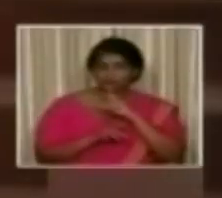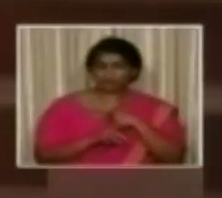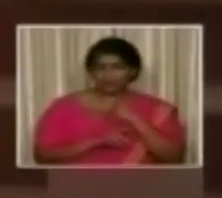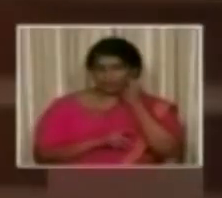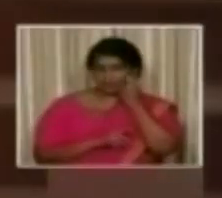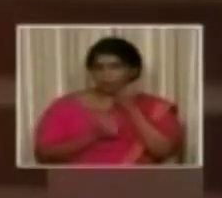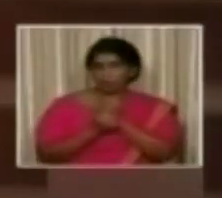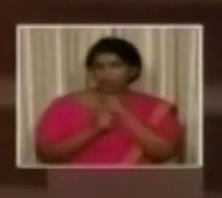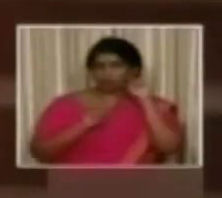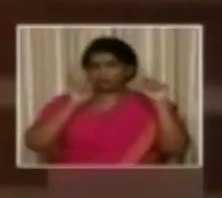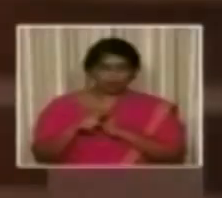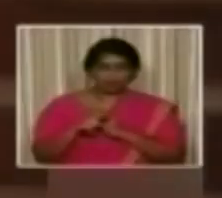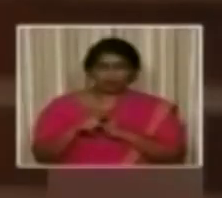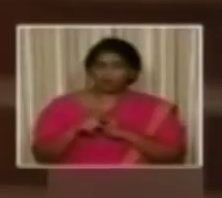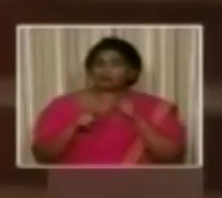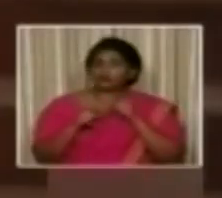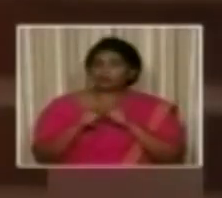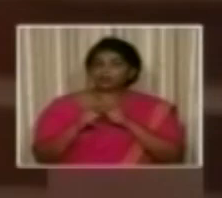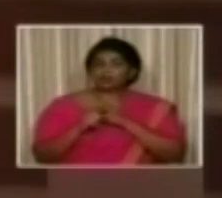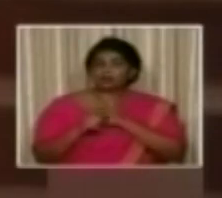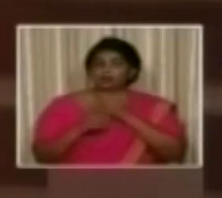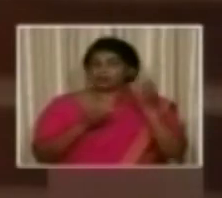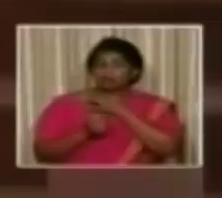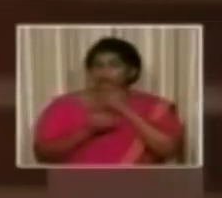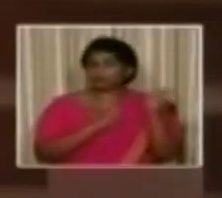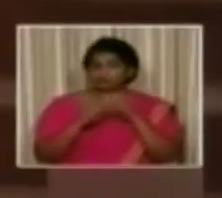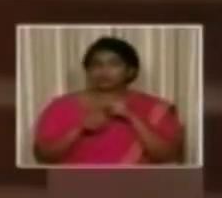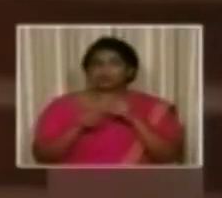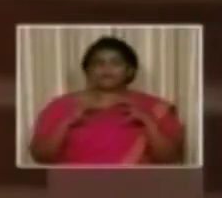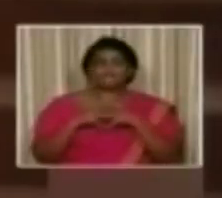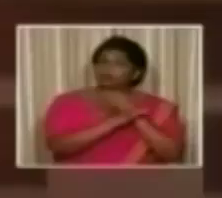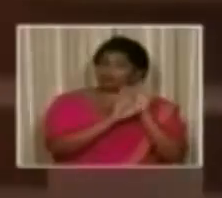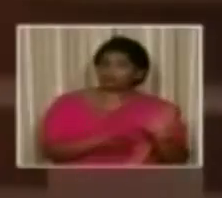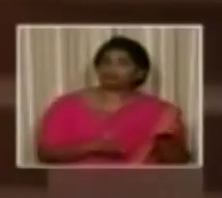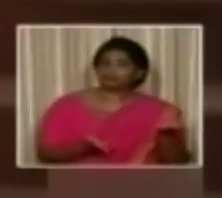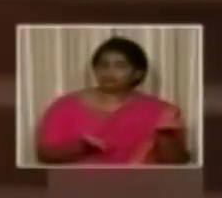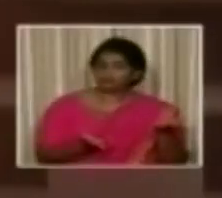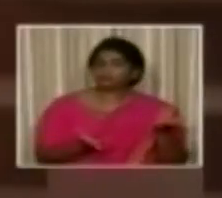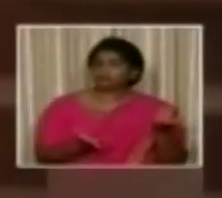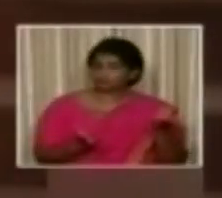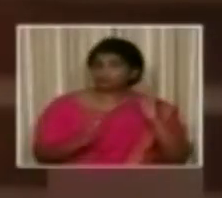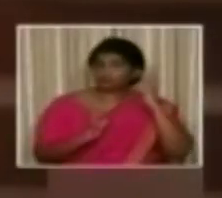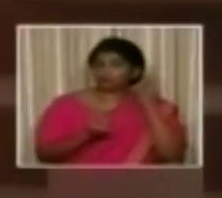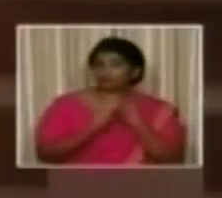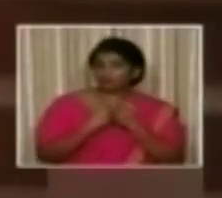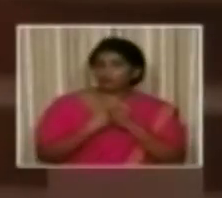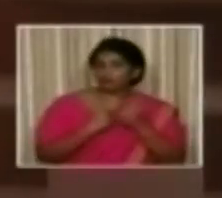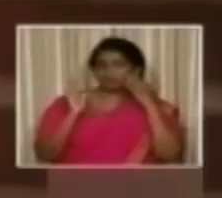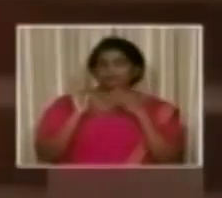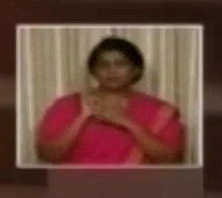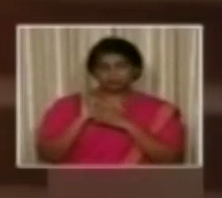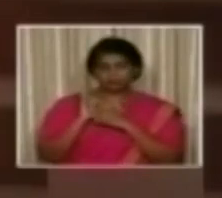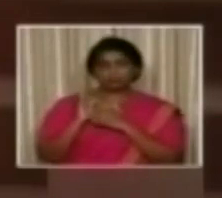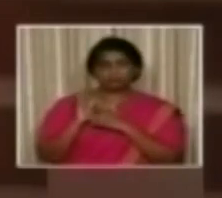முடிவுகளும் தாமதமாகவே கிடைக்கப் பெறுகின்றன. இது குறித்து பொதுமக்கள் பாதுகாப்பு அமைச்சு விசேட கவனம் செலுத்த வேண்டும். இது மேக கன விசேஷ பரீட்சனையாக விசேஷ